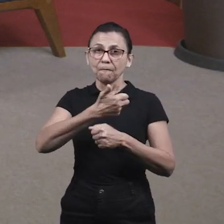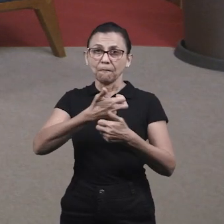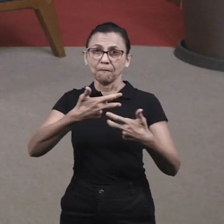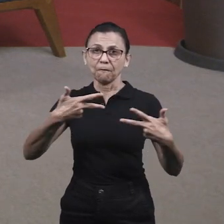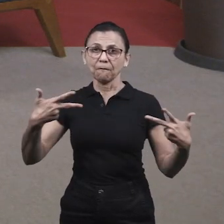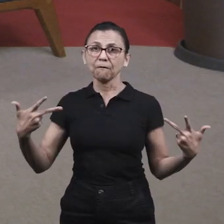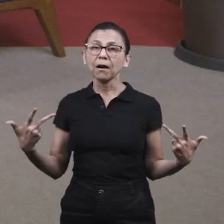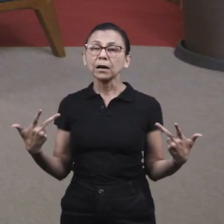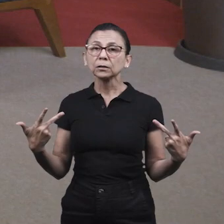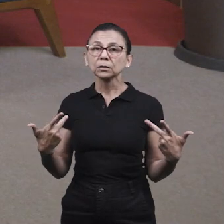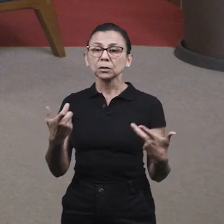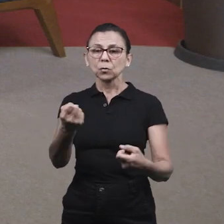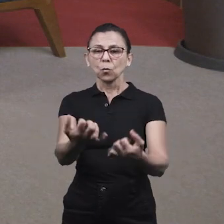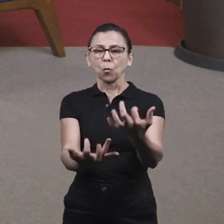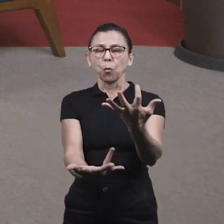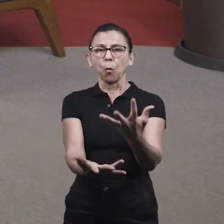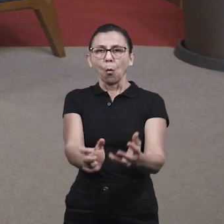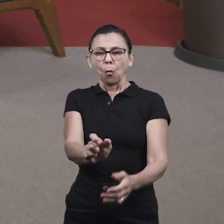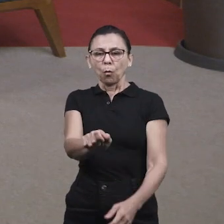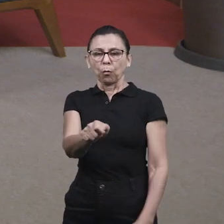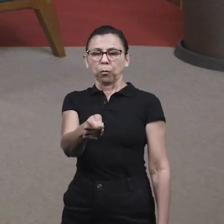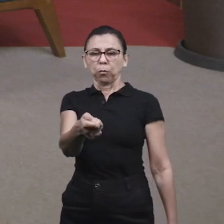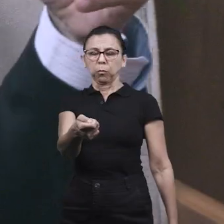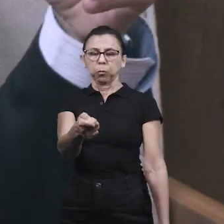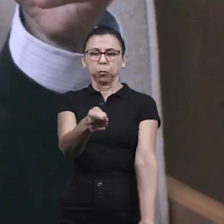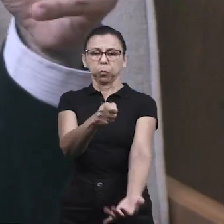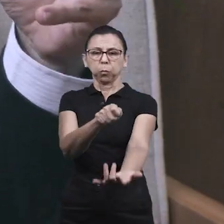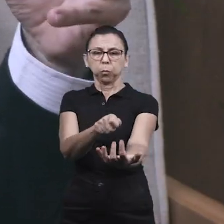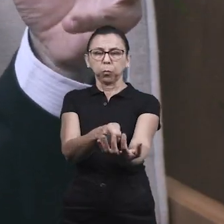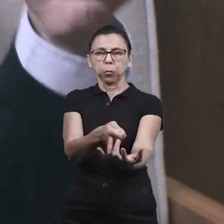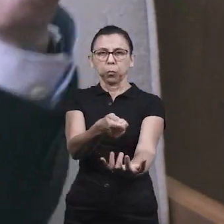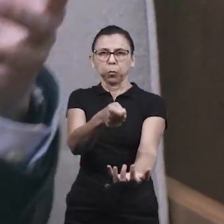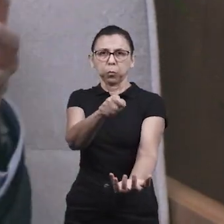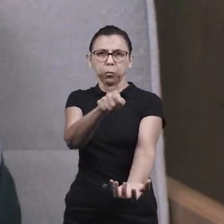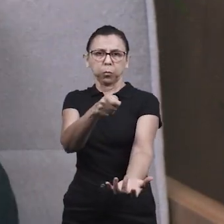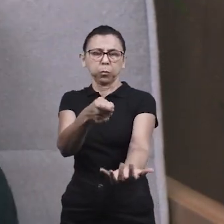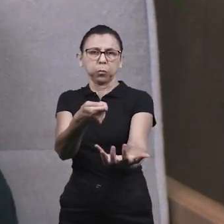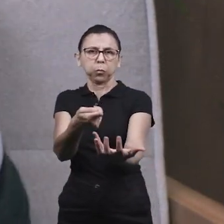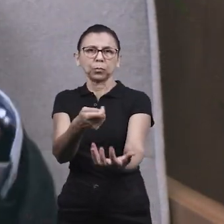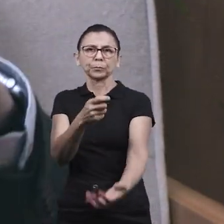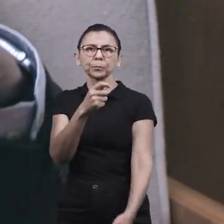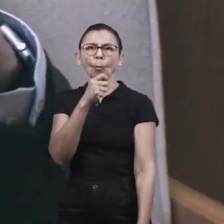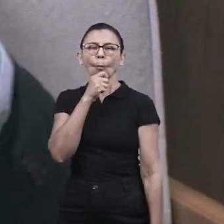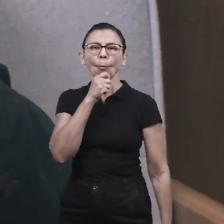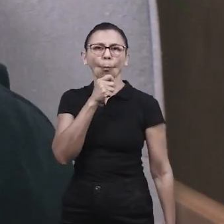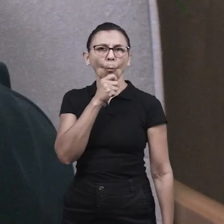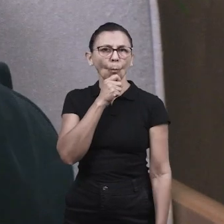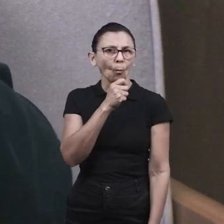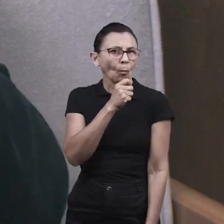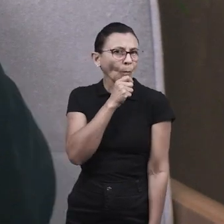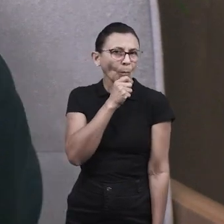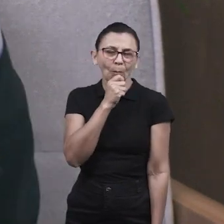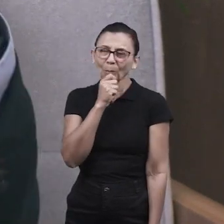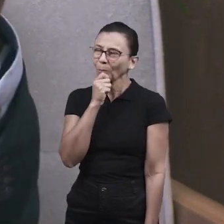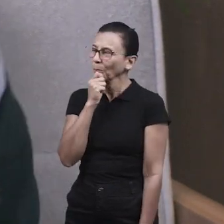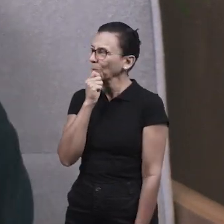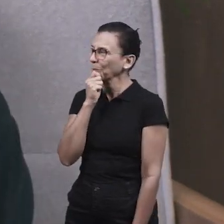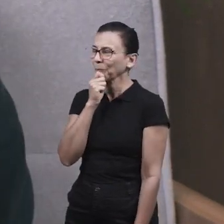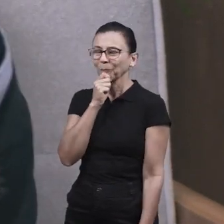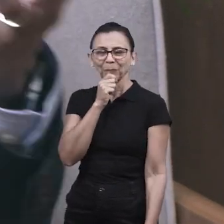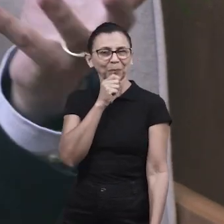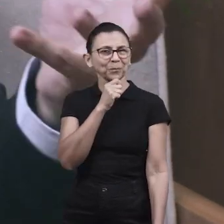arme, c'était que les métaux soient amenés au feu. Sans